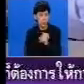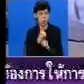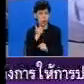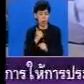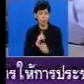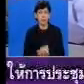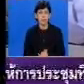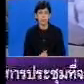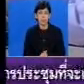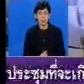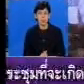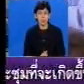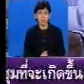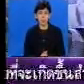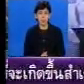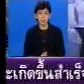จจุบัน